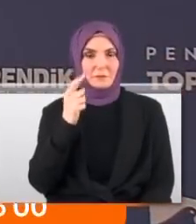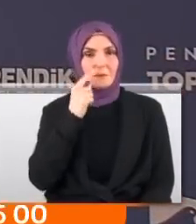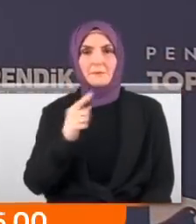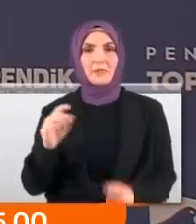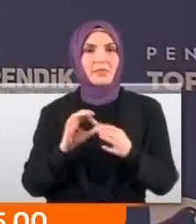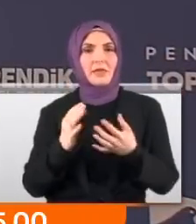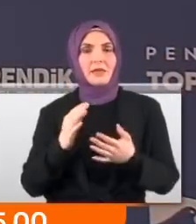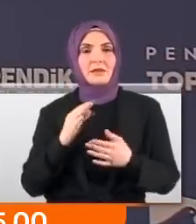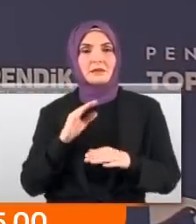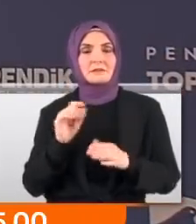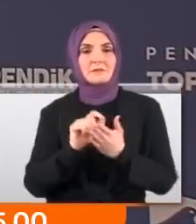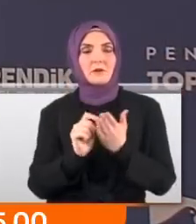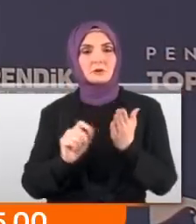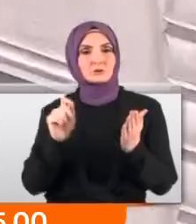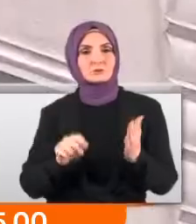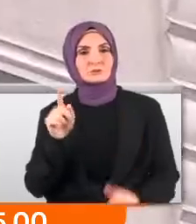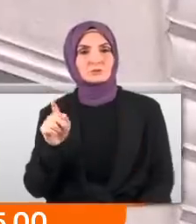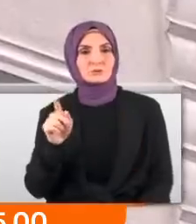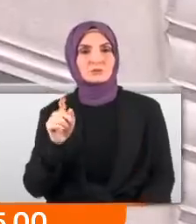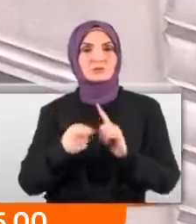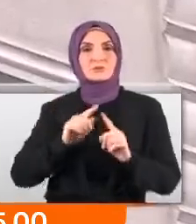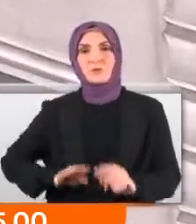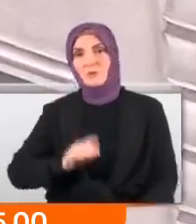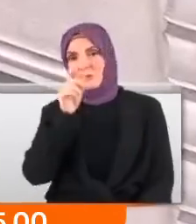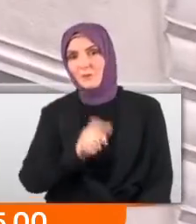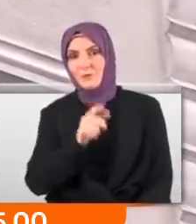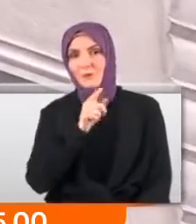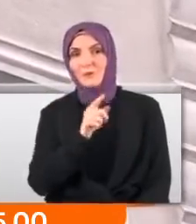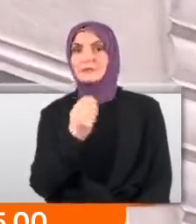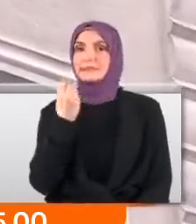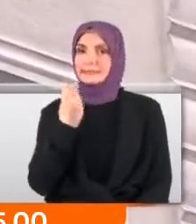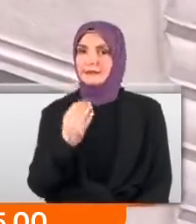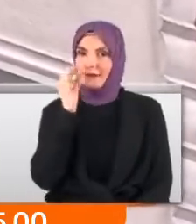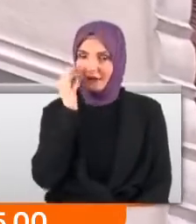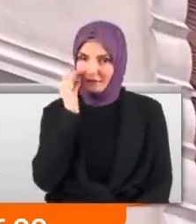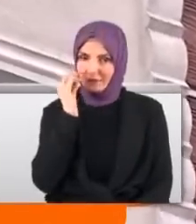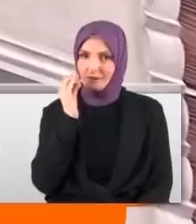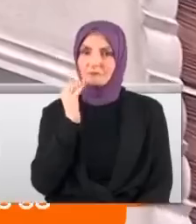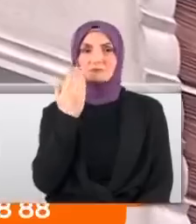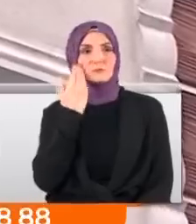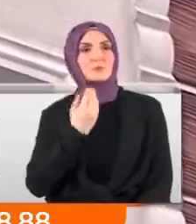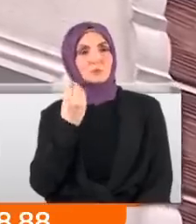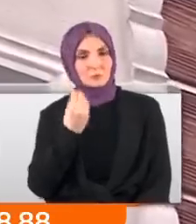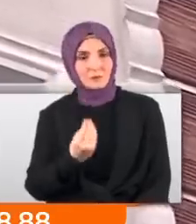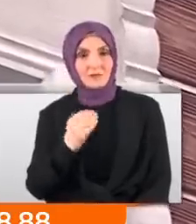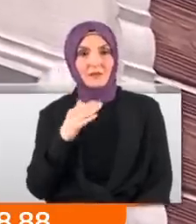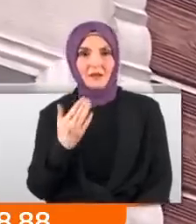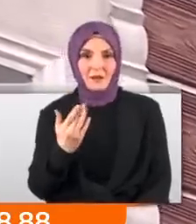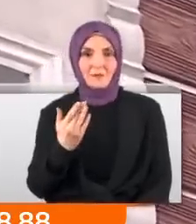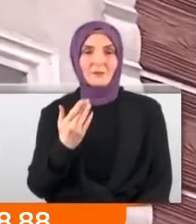Bay bay Kemal, iyi adam, hoş adam, dağarcığı boş adam. Batırır bu